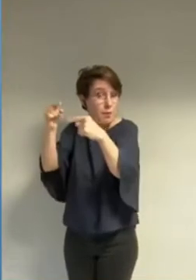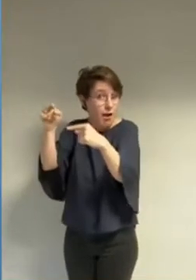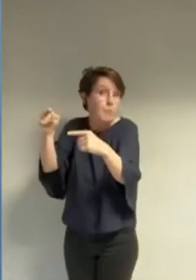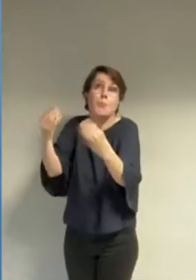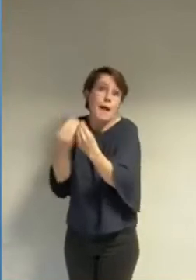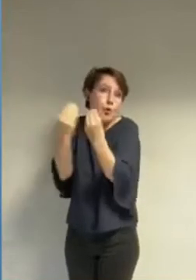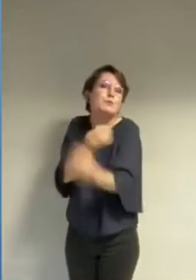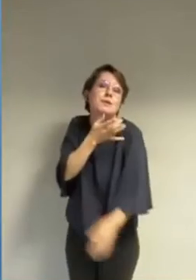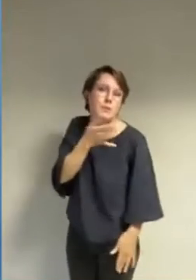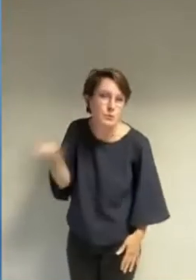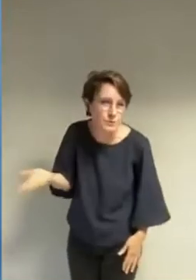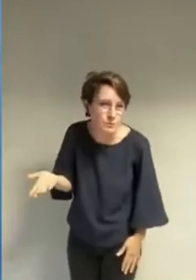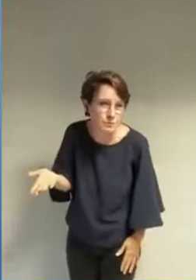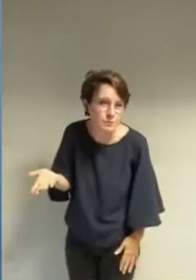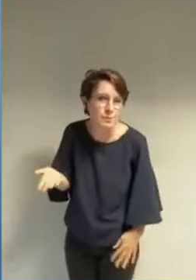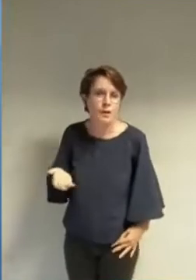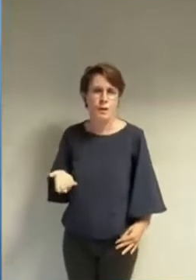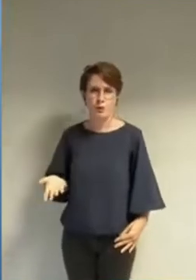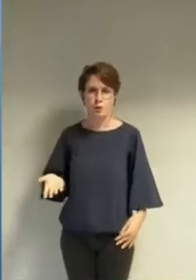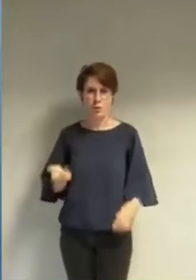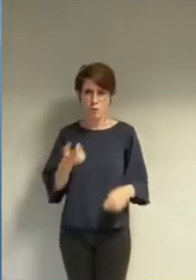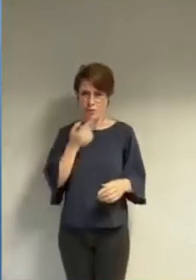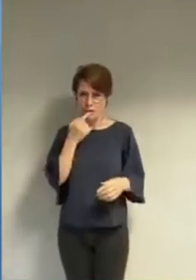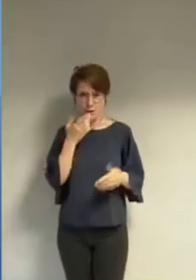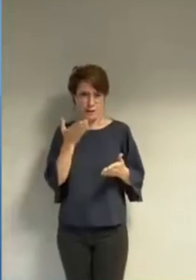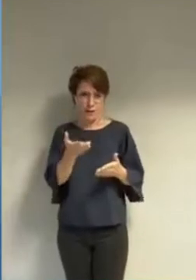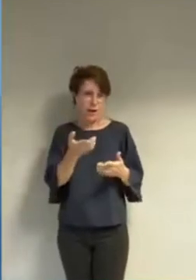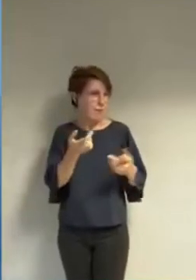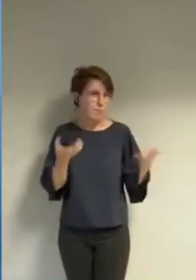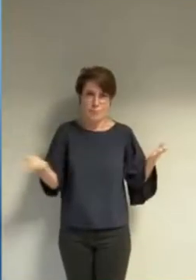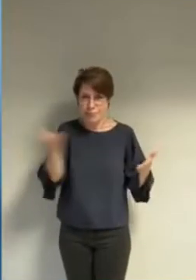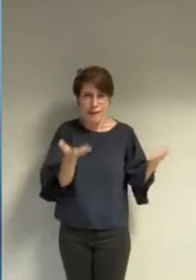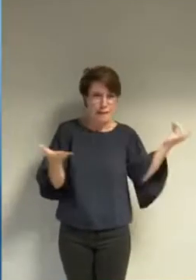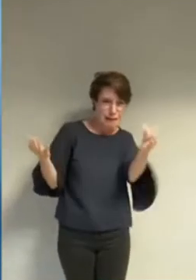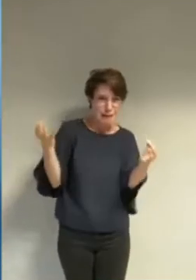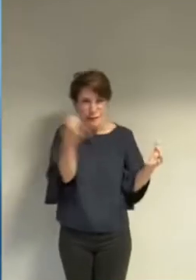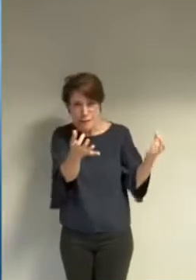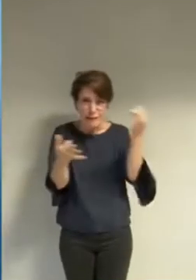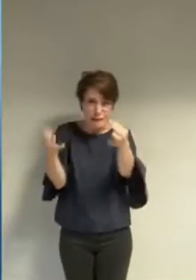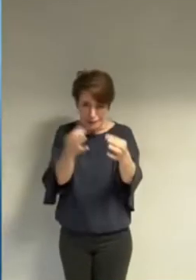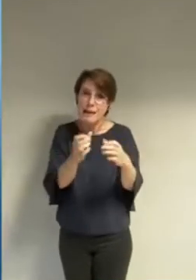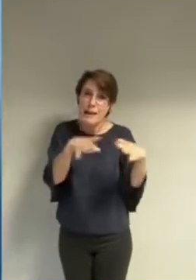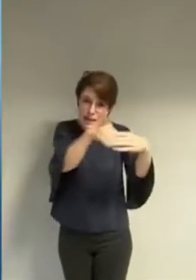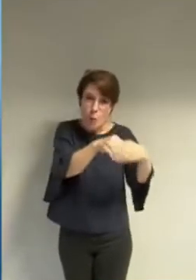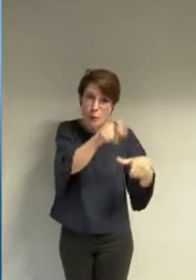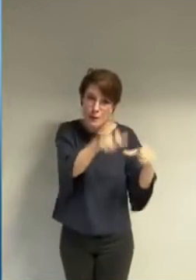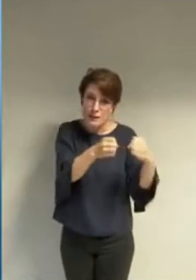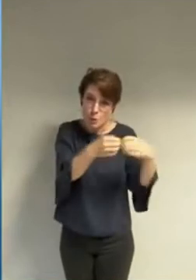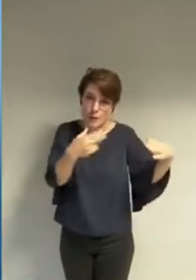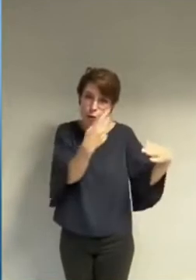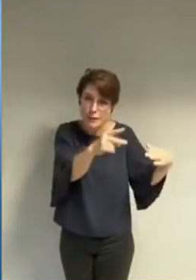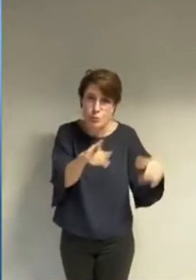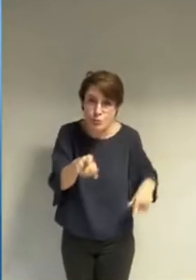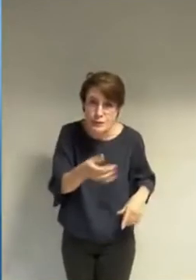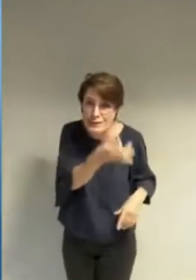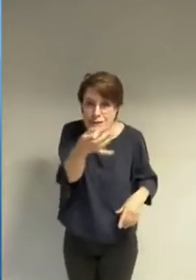je pense que devant une telle avalanche que vous entendez, y compris sur vos bancs, vous ne pouvez pas demeurer indifférent à la